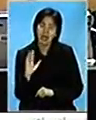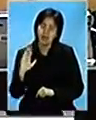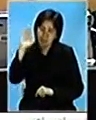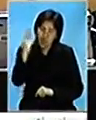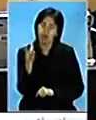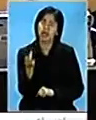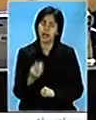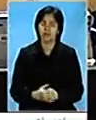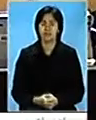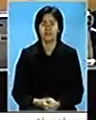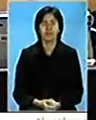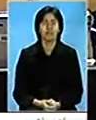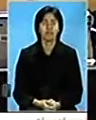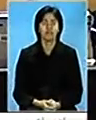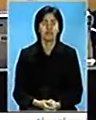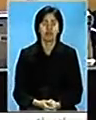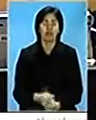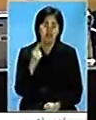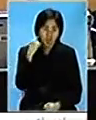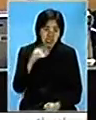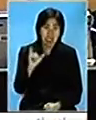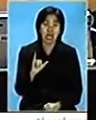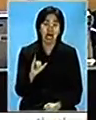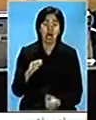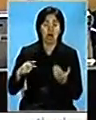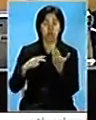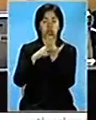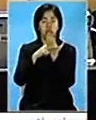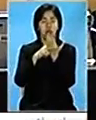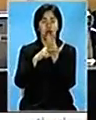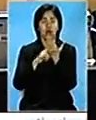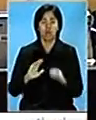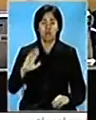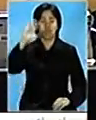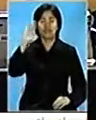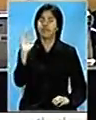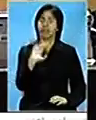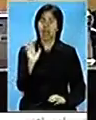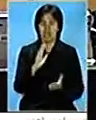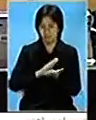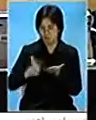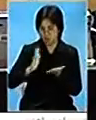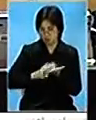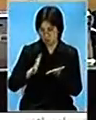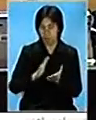อะไรยังฟังไม่เสร็จเลยคุณก็ขึ้นมาสอดแทรกเข้ามาเนี่ยผมบอกว่าไม่มีมารยาทนะ